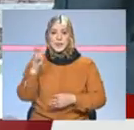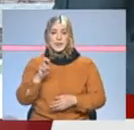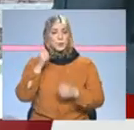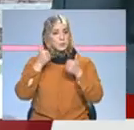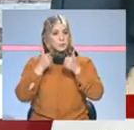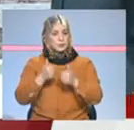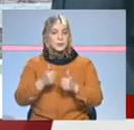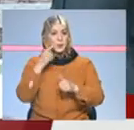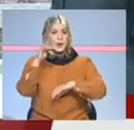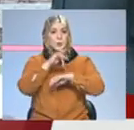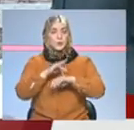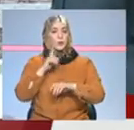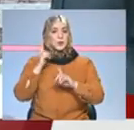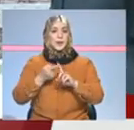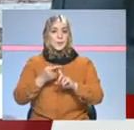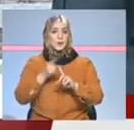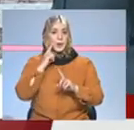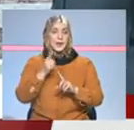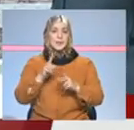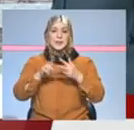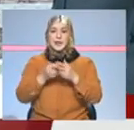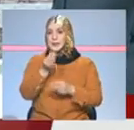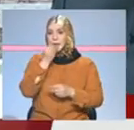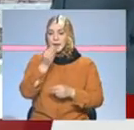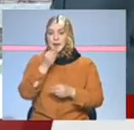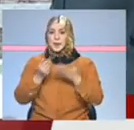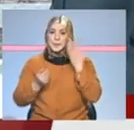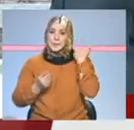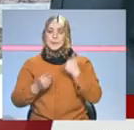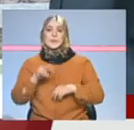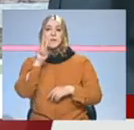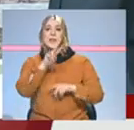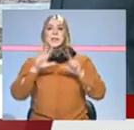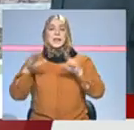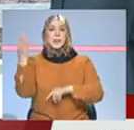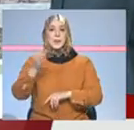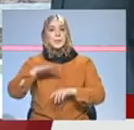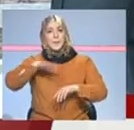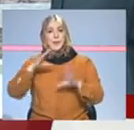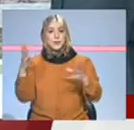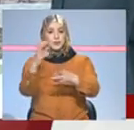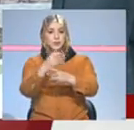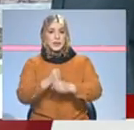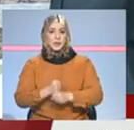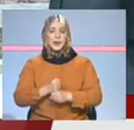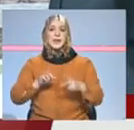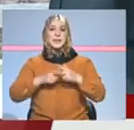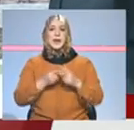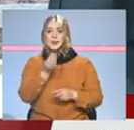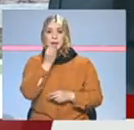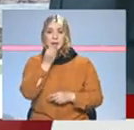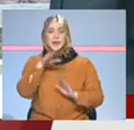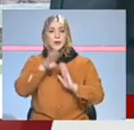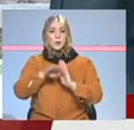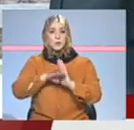على مستوى نحكي التصدير في مخزن الصناعات الغذائية 27%، ولكن إجمالا الصناعات الغذائية متاعنا